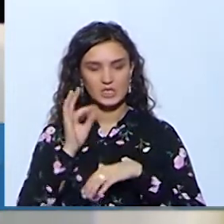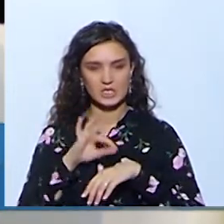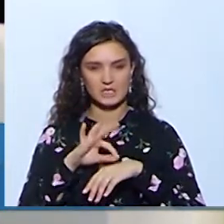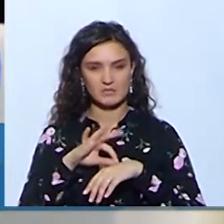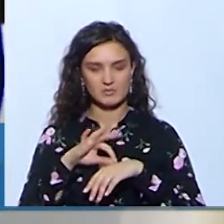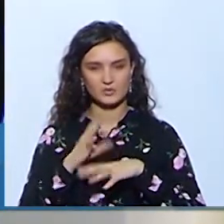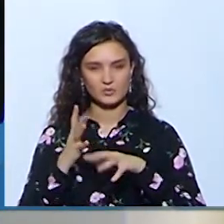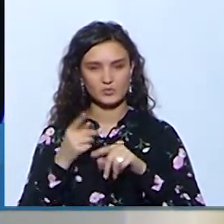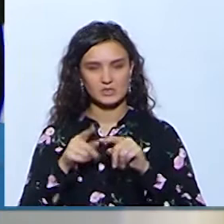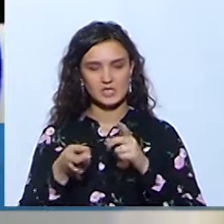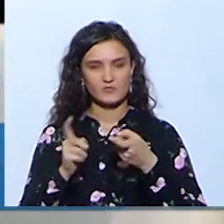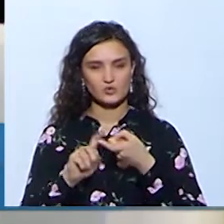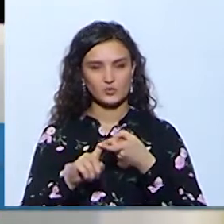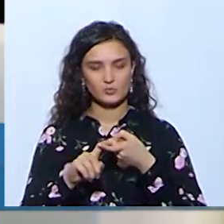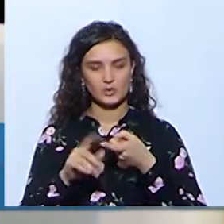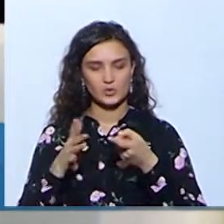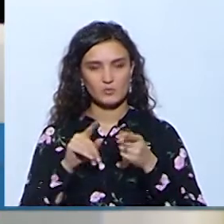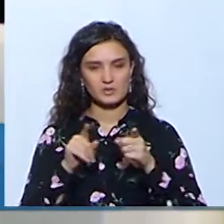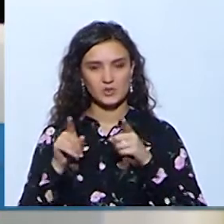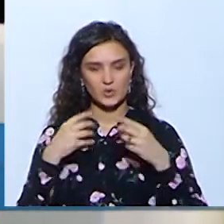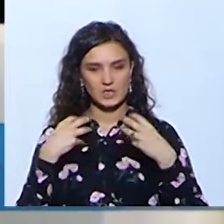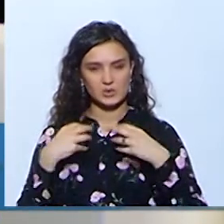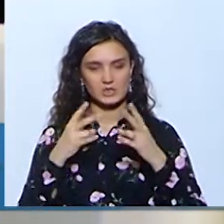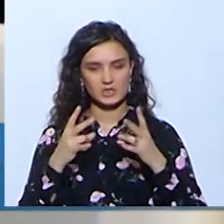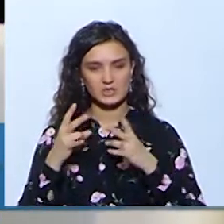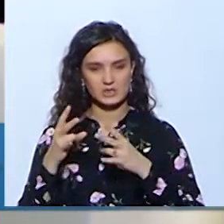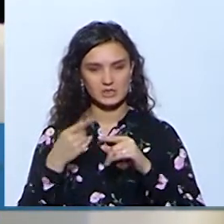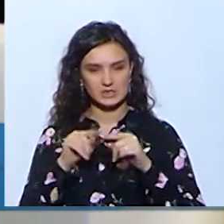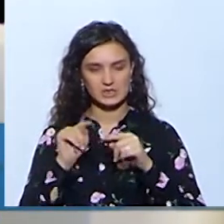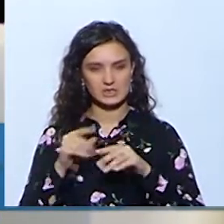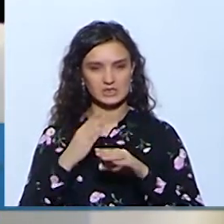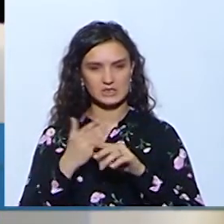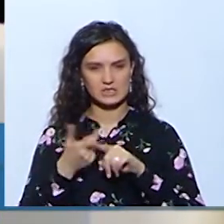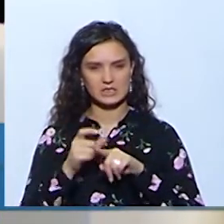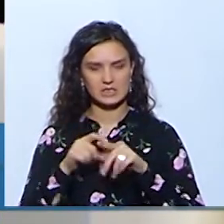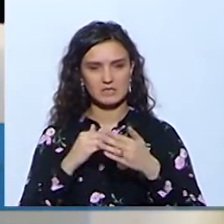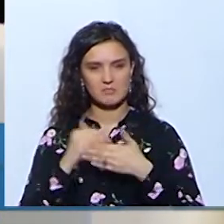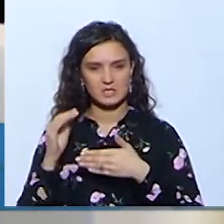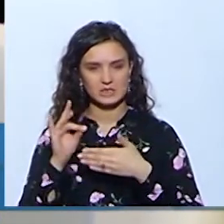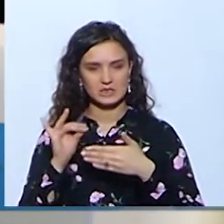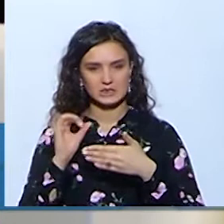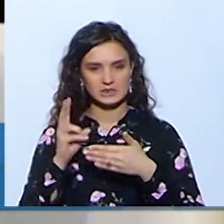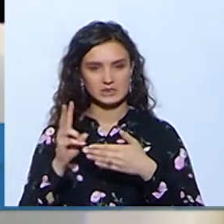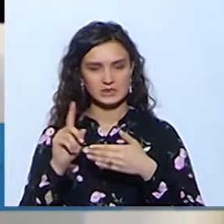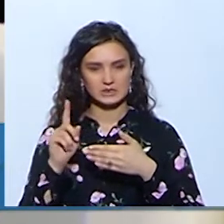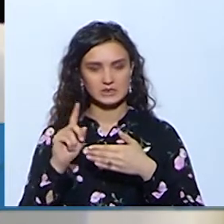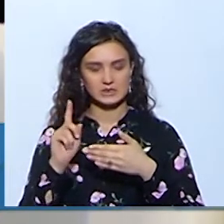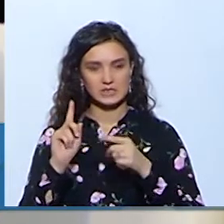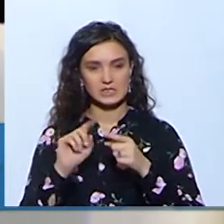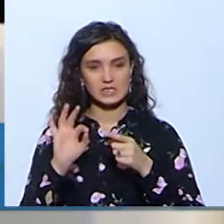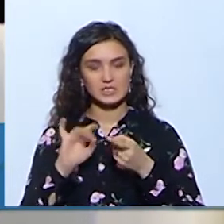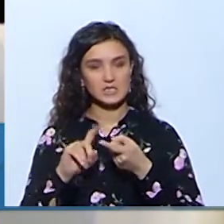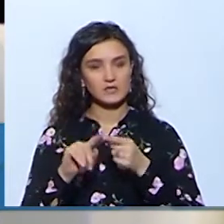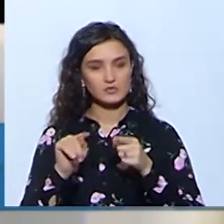დიაბეტი თუ ის ასოცირებულია რომელიმე სამიზნე ორგანოს დაზიანებასთან, წარმოადგენს ძალიან მაღალი რისკ ფაქტორს. და რასთან არის ეს